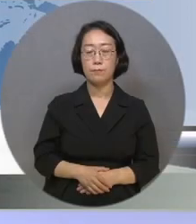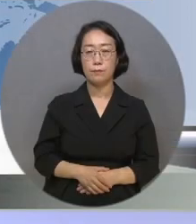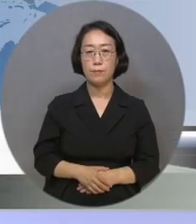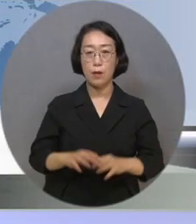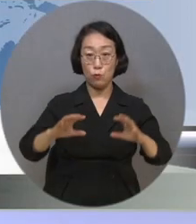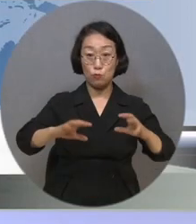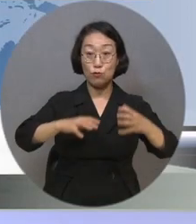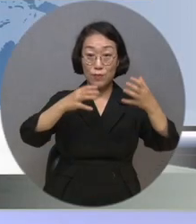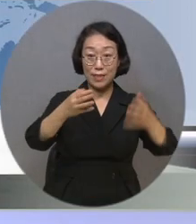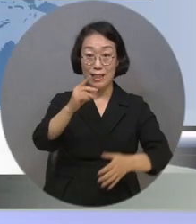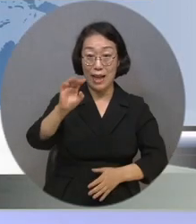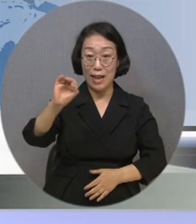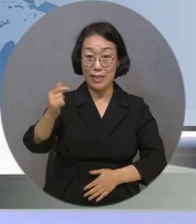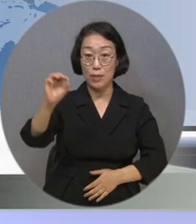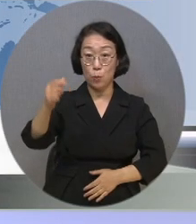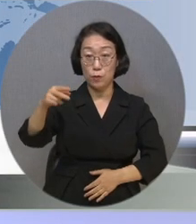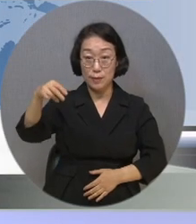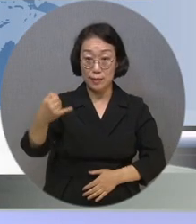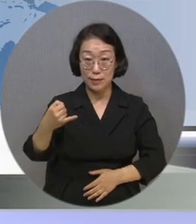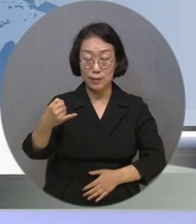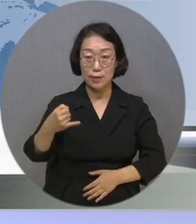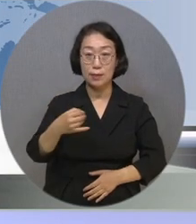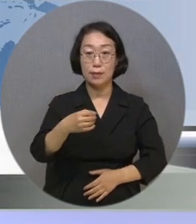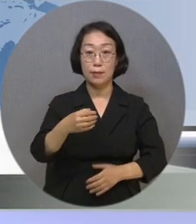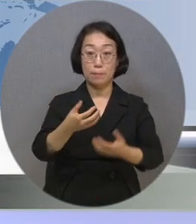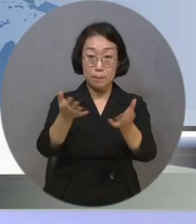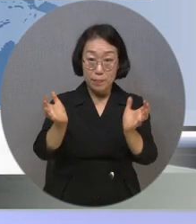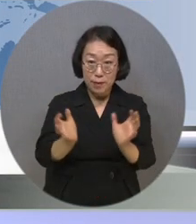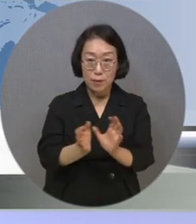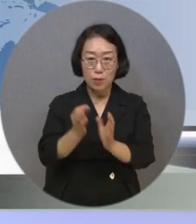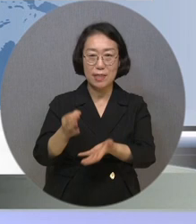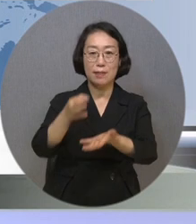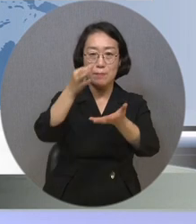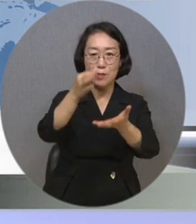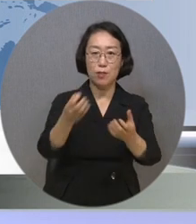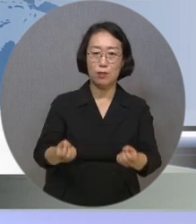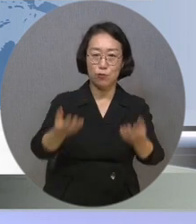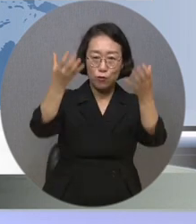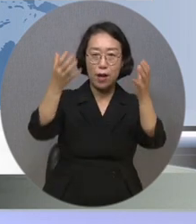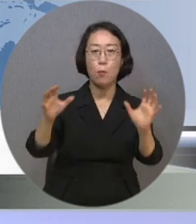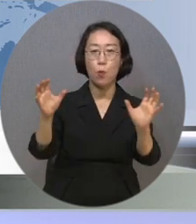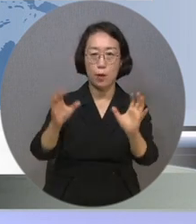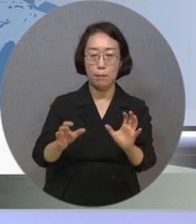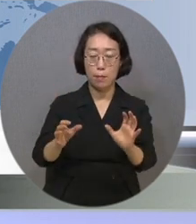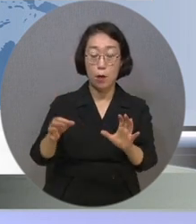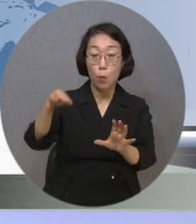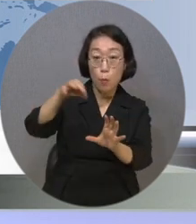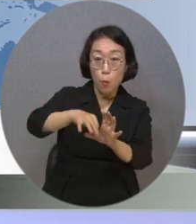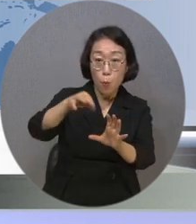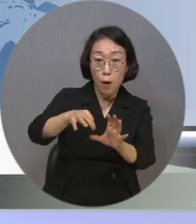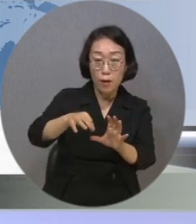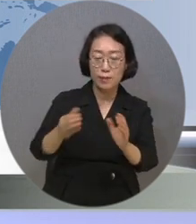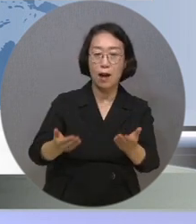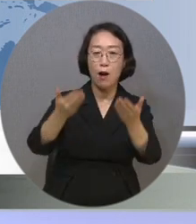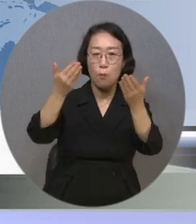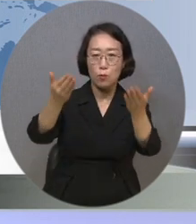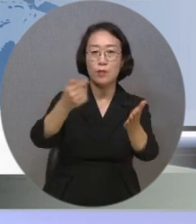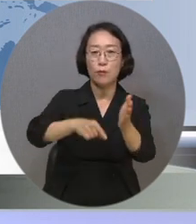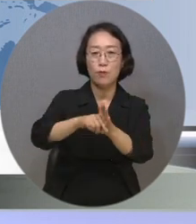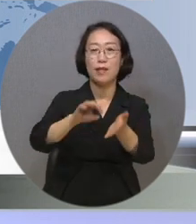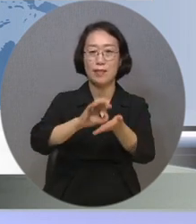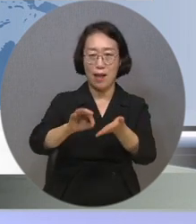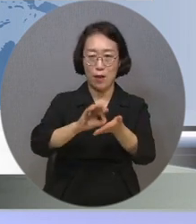국제 라이온스 협회에서 기금 전달식이 열렸습니다. 모아진 기금은 전액 봉사활동 지원에 사용된다고